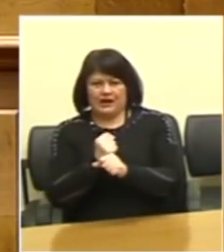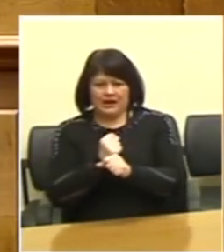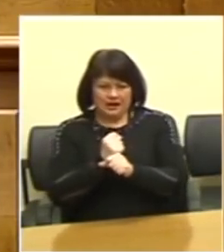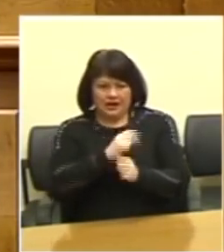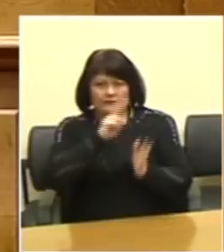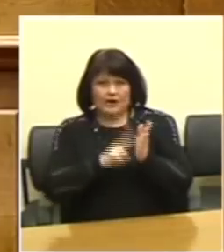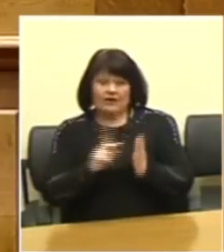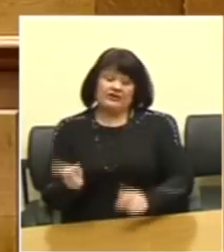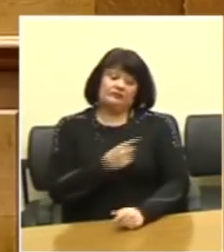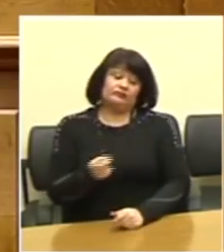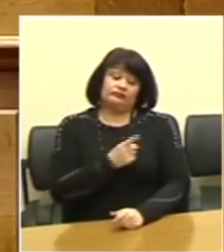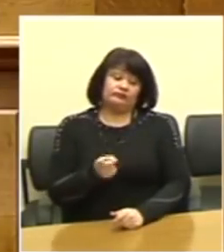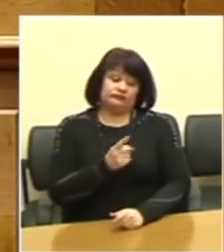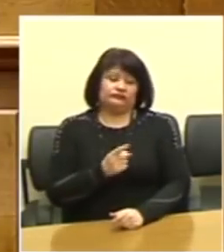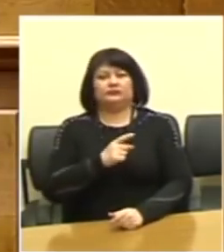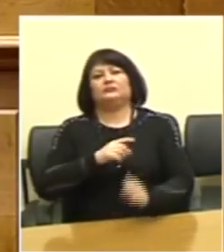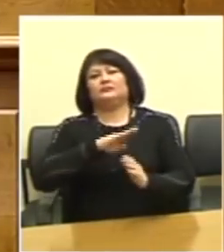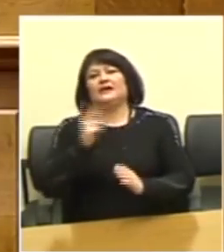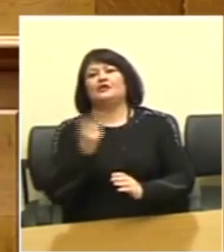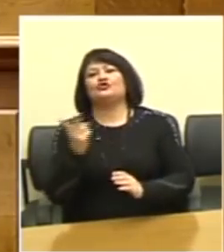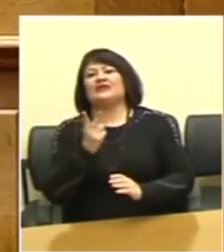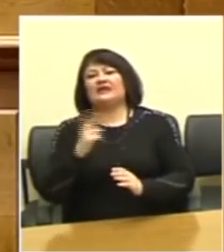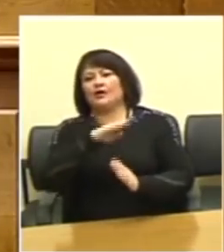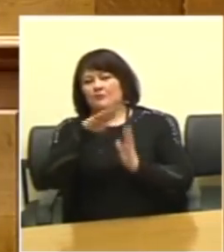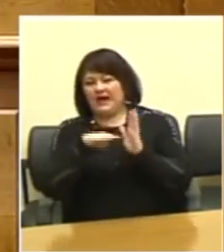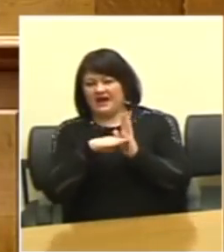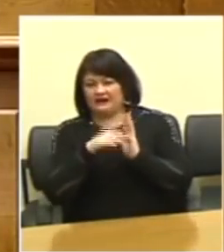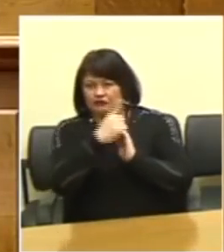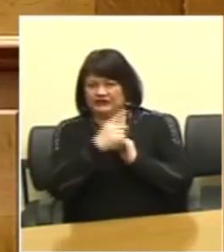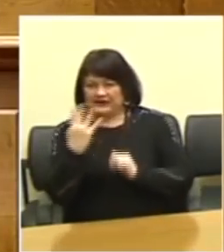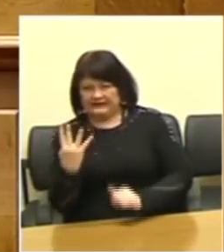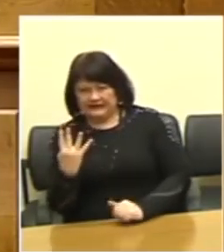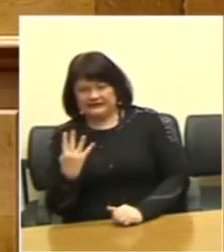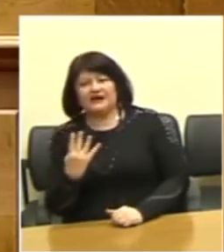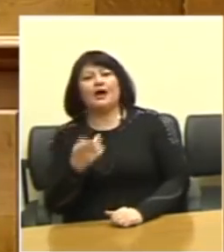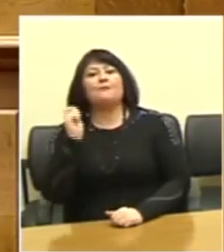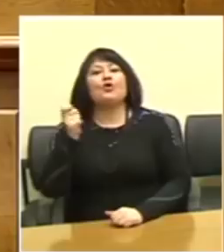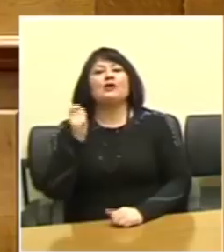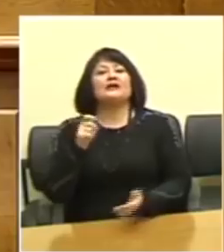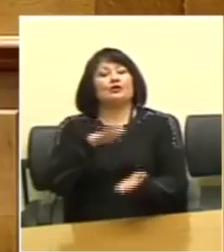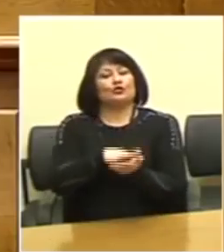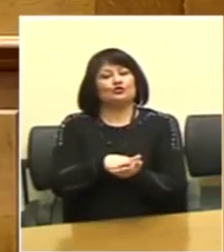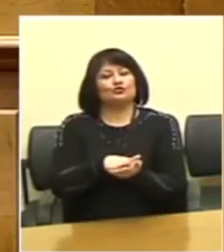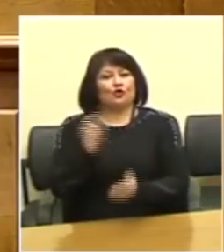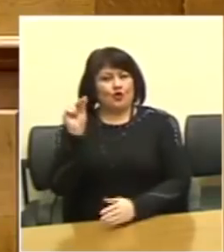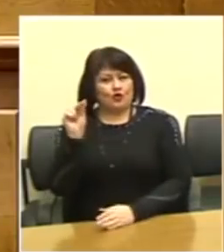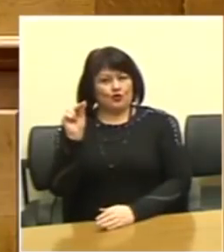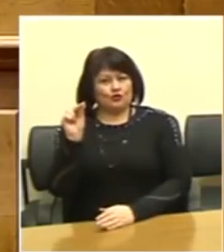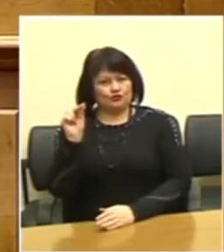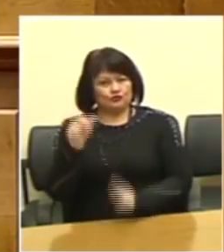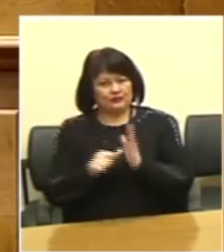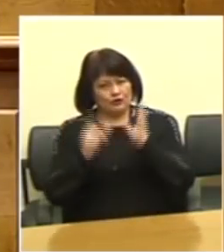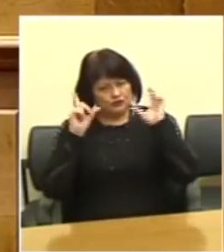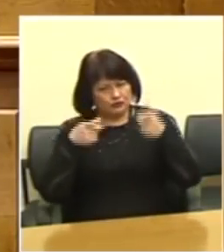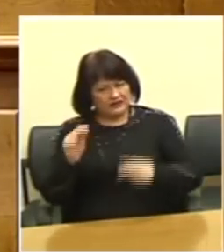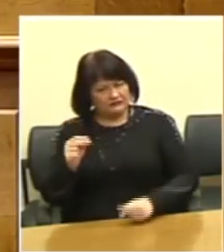επίταξης, 22 παράγραφος 1-4, για κατοχύρωση πολιτικού όρκου βουλευτών και Προέδρου της